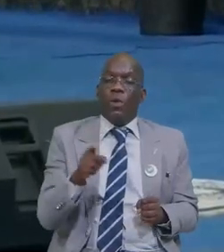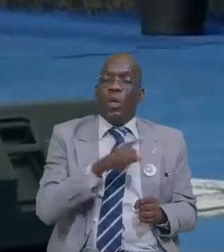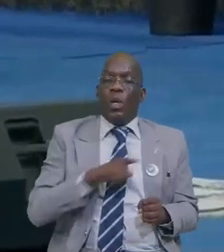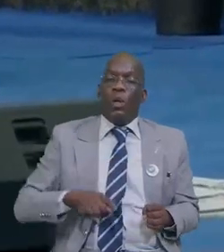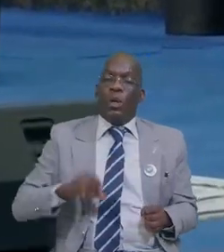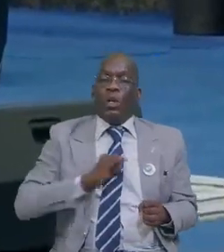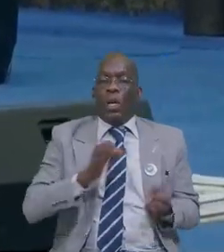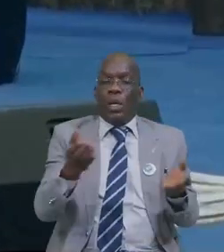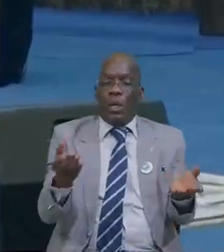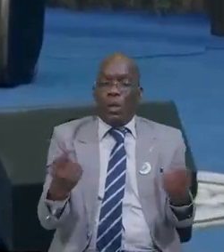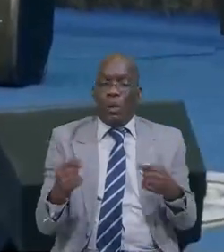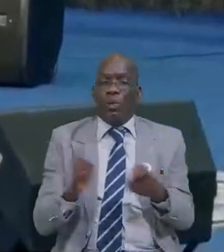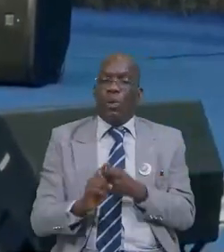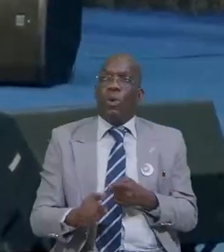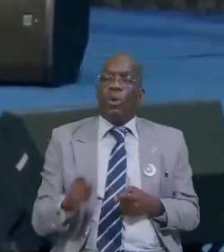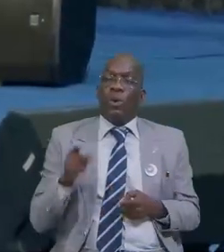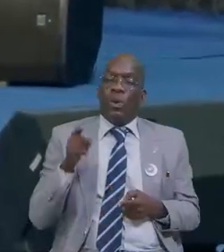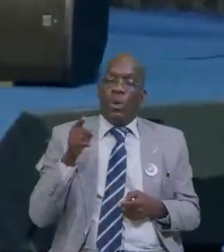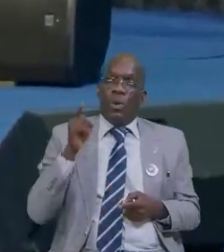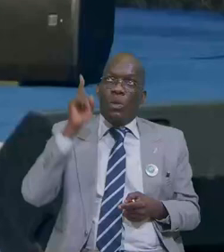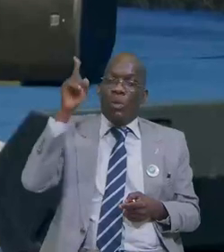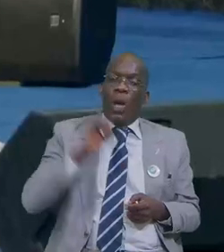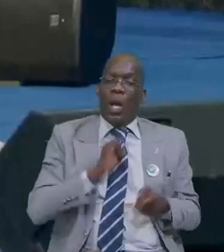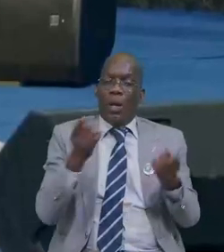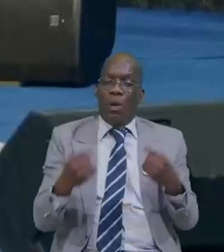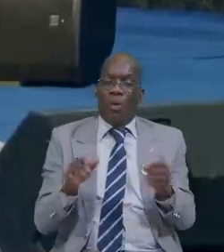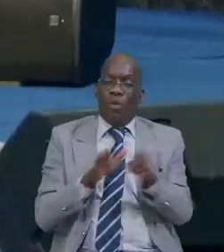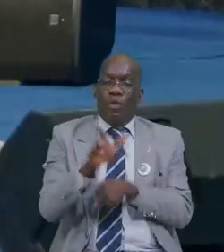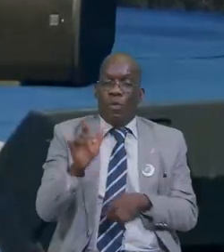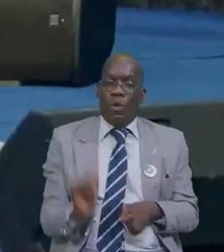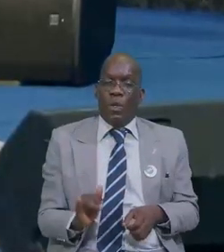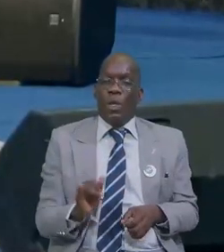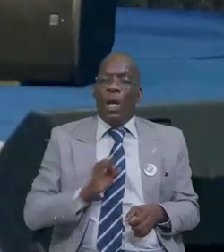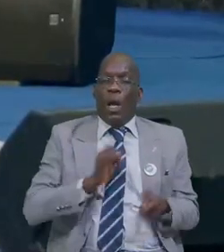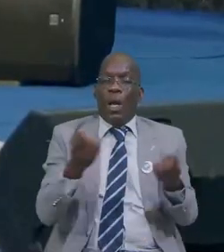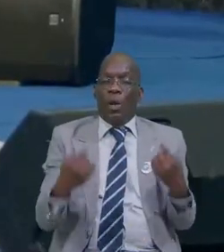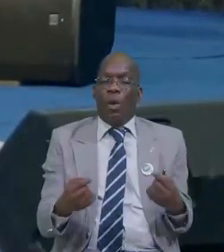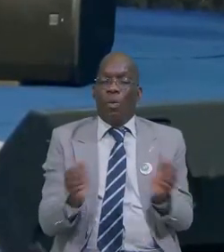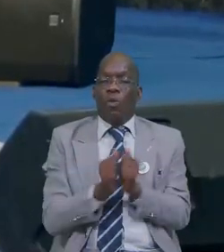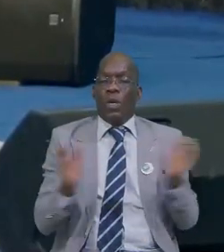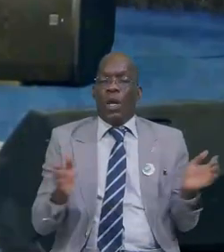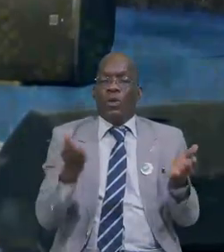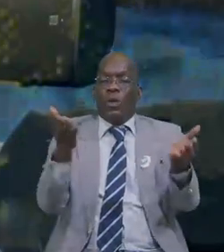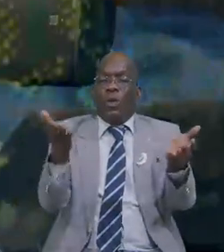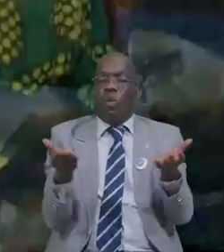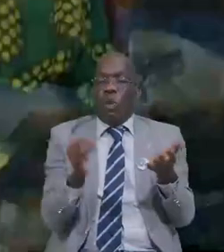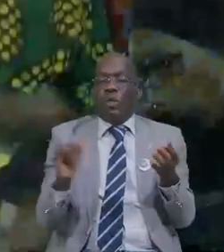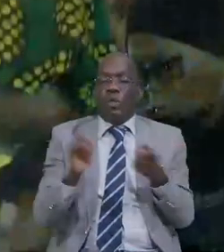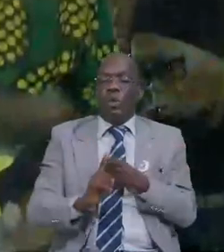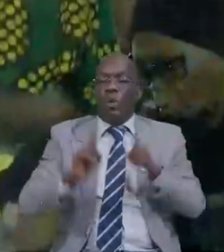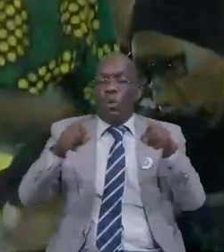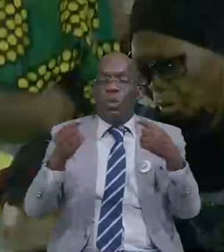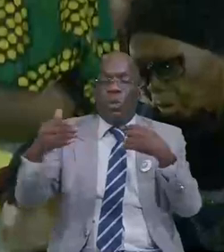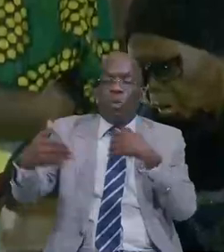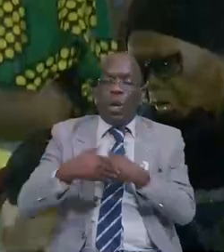Seigneur, je viens à toi. Et je viens pleinement. Je viens complètement. Je viens sans vouloir